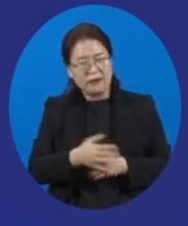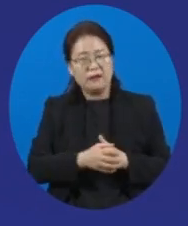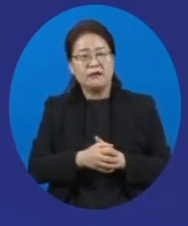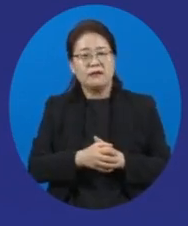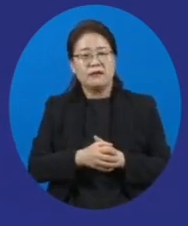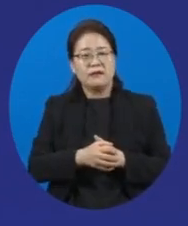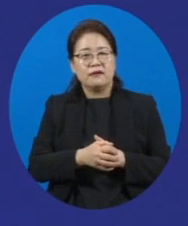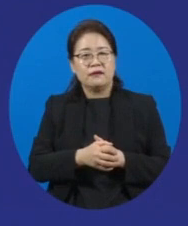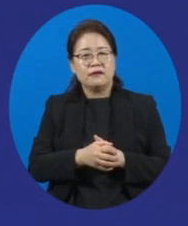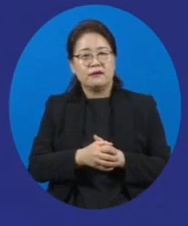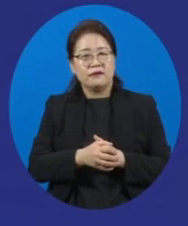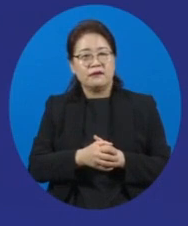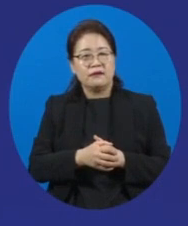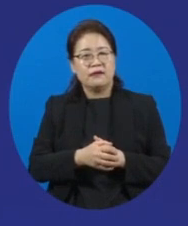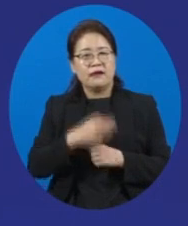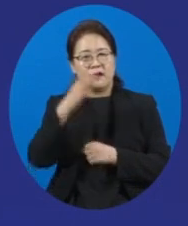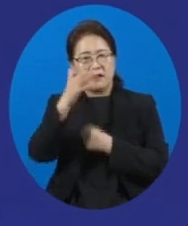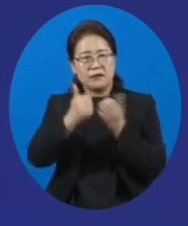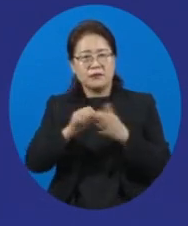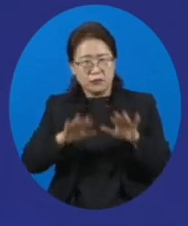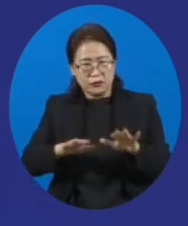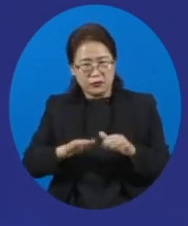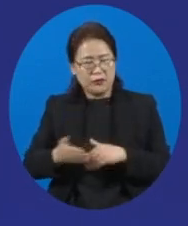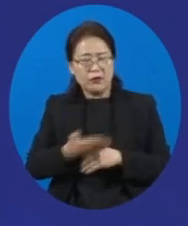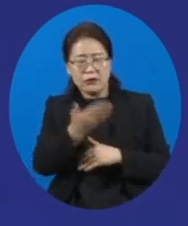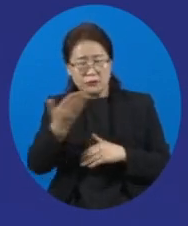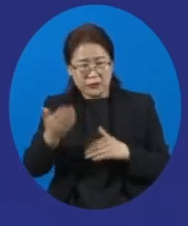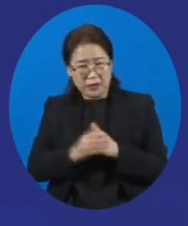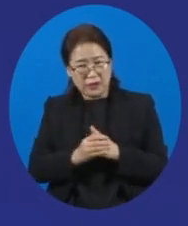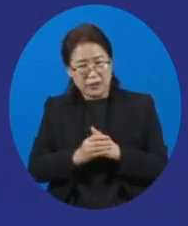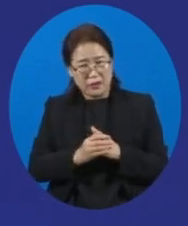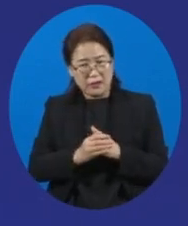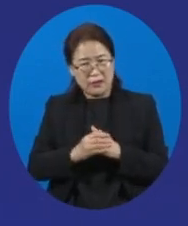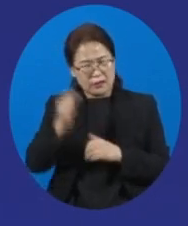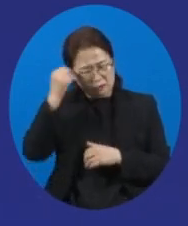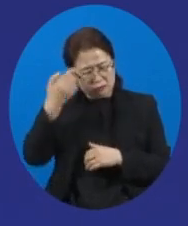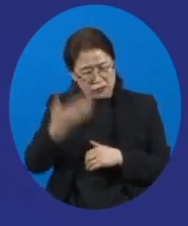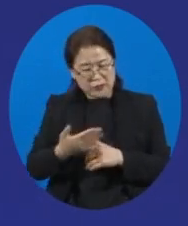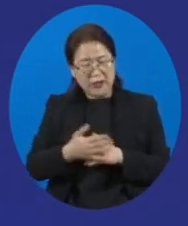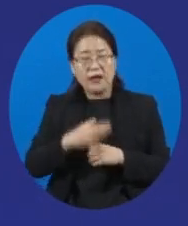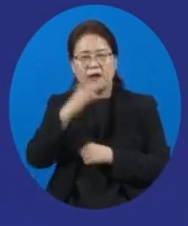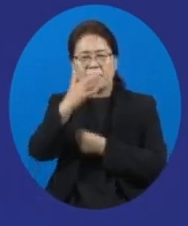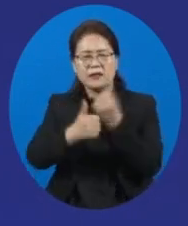내가 어디 있느냐라고 물으십니다. 여러분, 이 하나님의 음성 앞에서